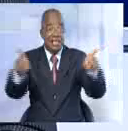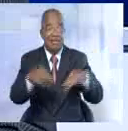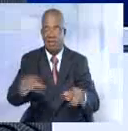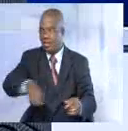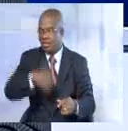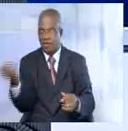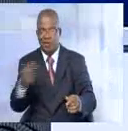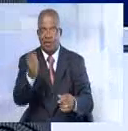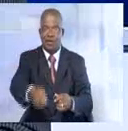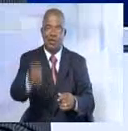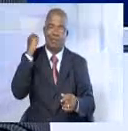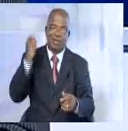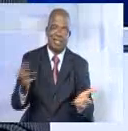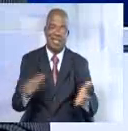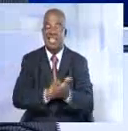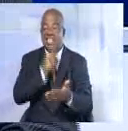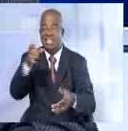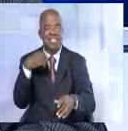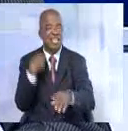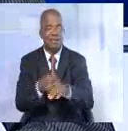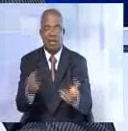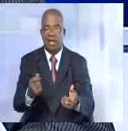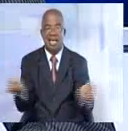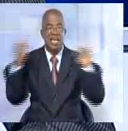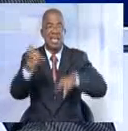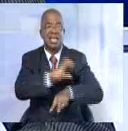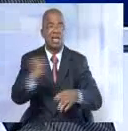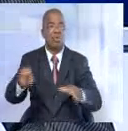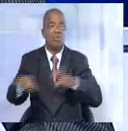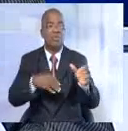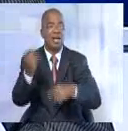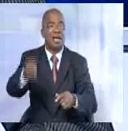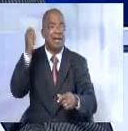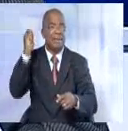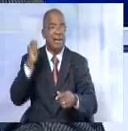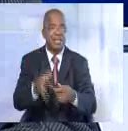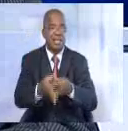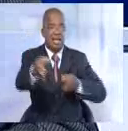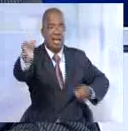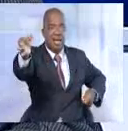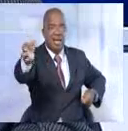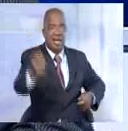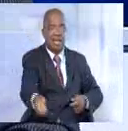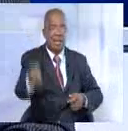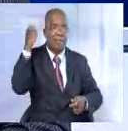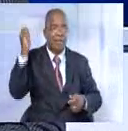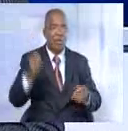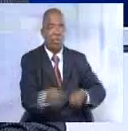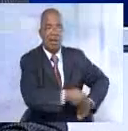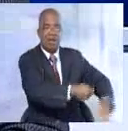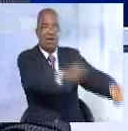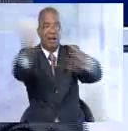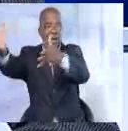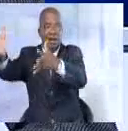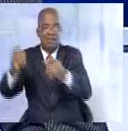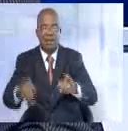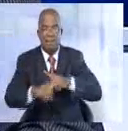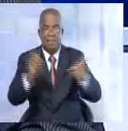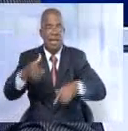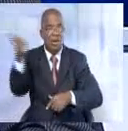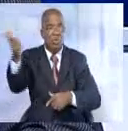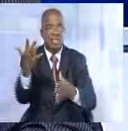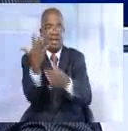la pêche, vous le savez, se fait avec un filet ou une canne à pêche. Mais ce jeune Ivoirien lui pêche avec ses mains.